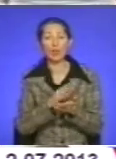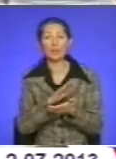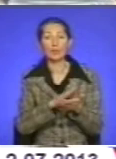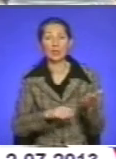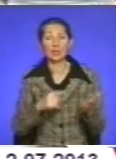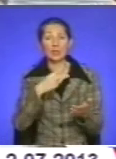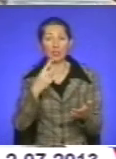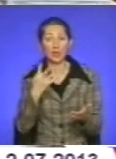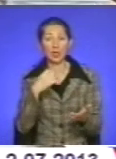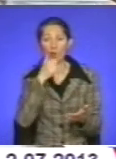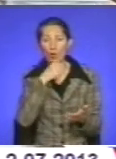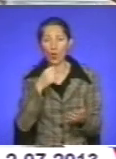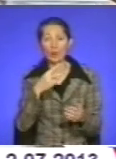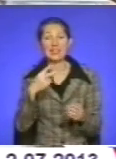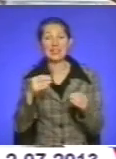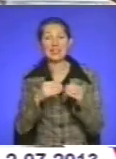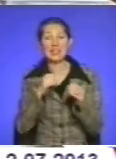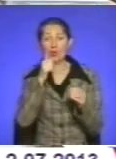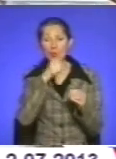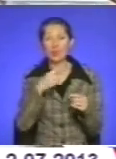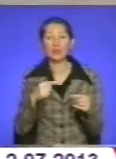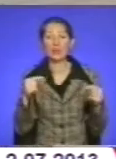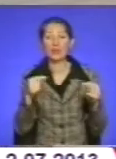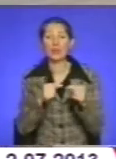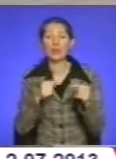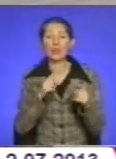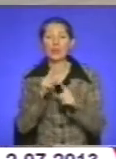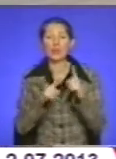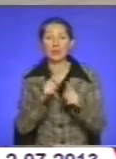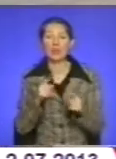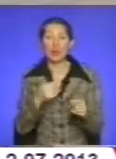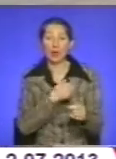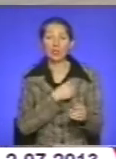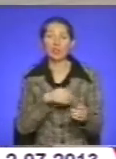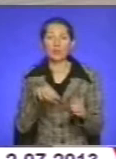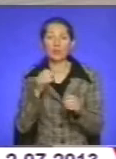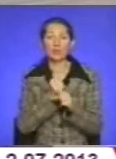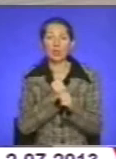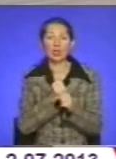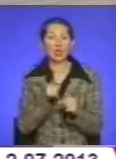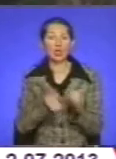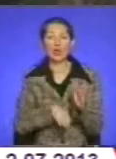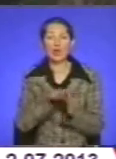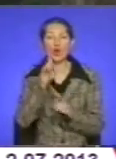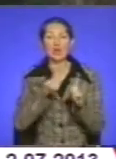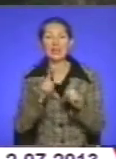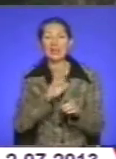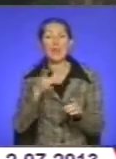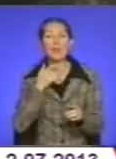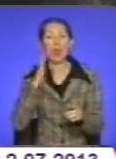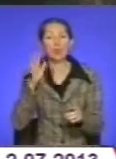року. У 2010 році відповідні зміни намагались запровадити, але тоді Верховна Рада не проголосувала за цей